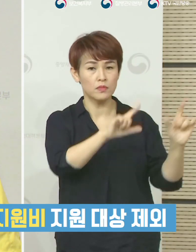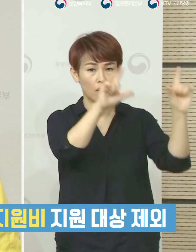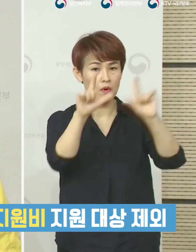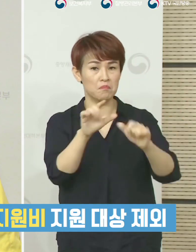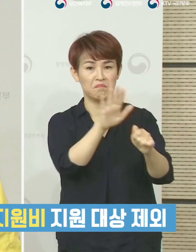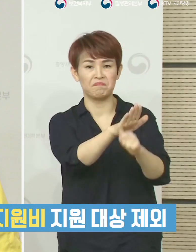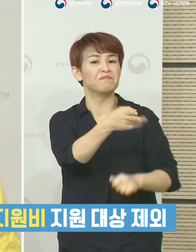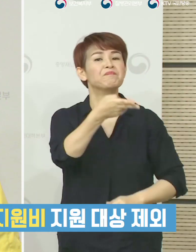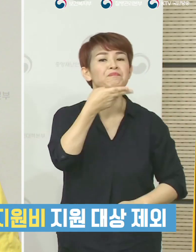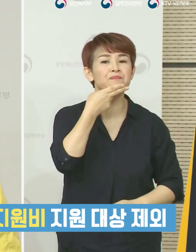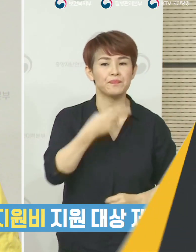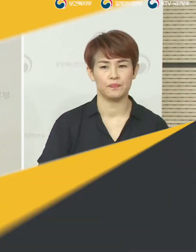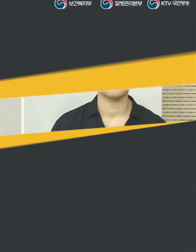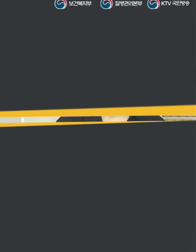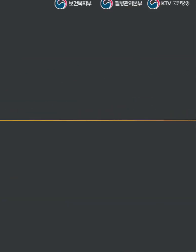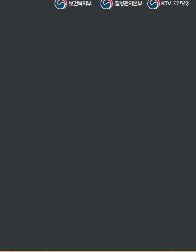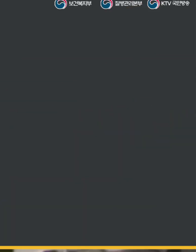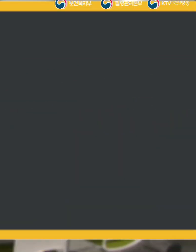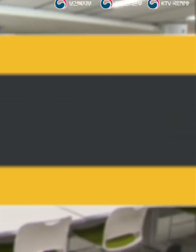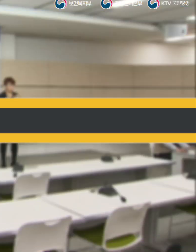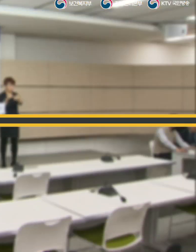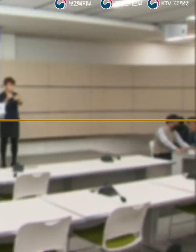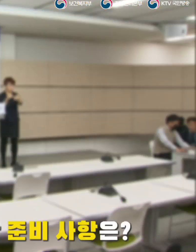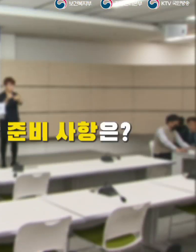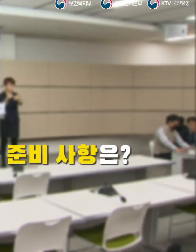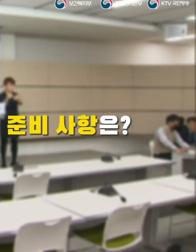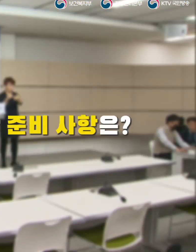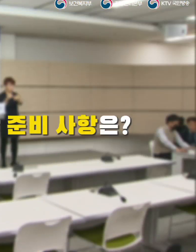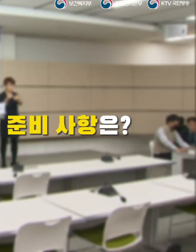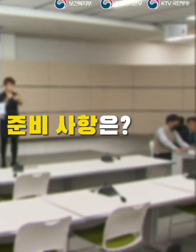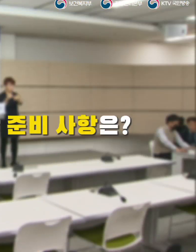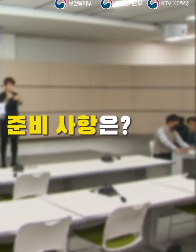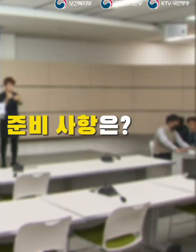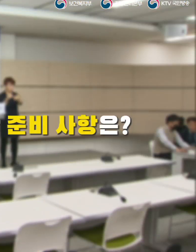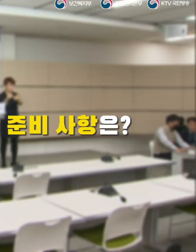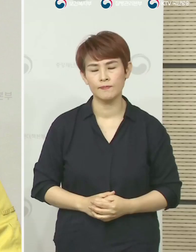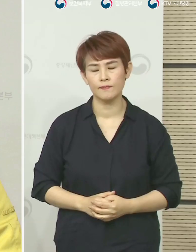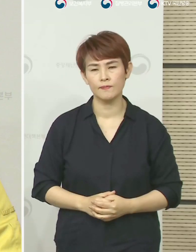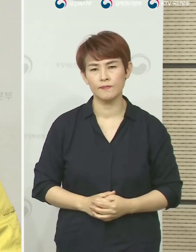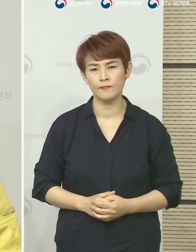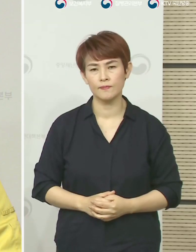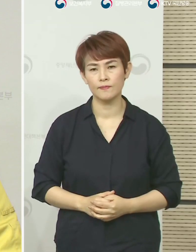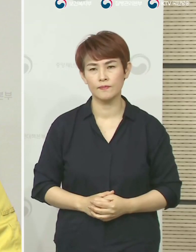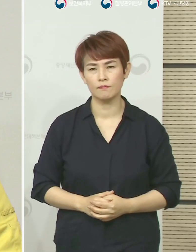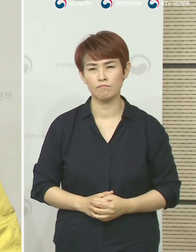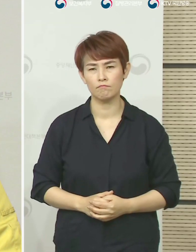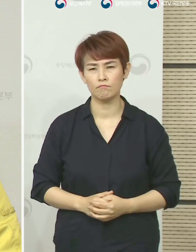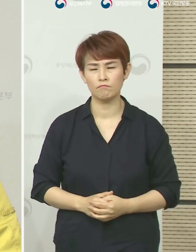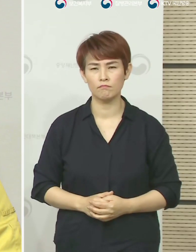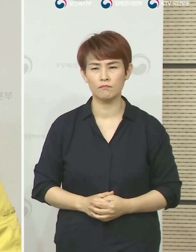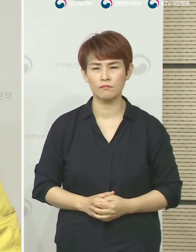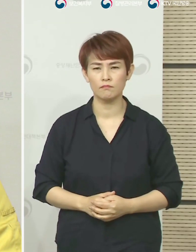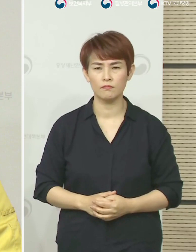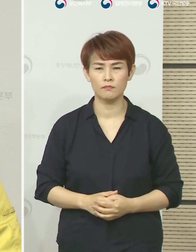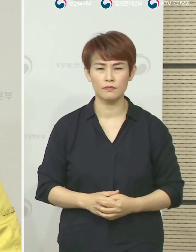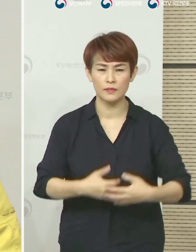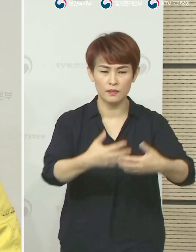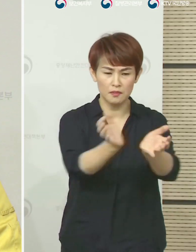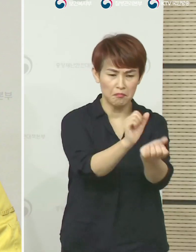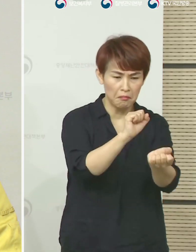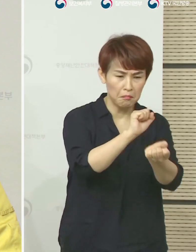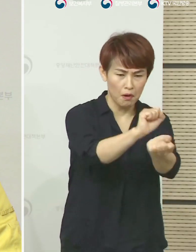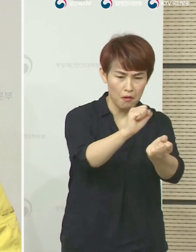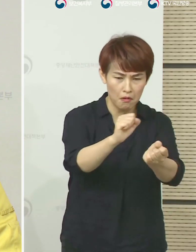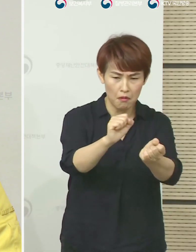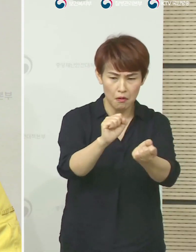동일한 원칙이 적용될 것입니다. 산발적으로 나타날 수 있는 집단